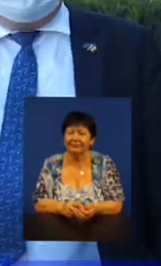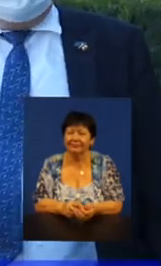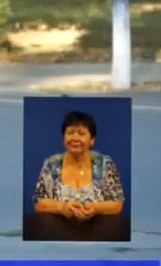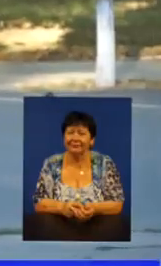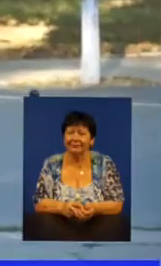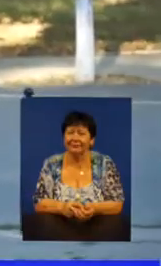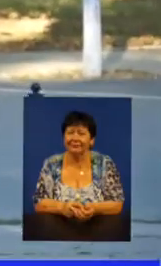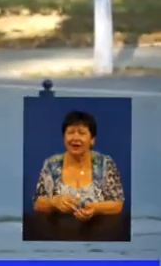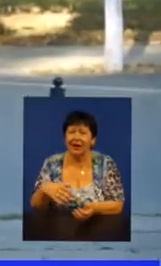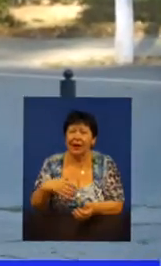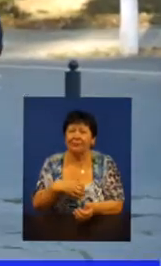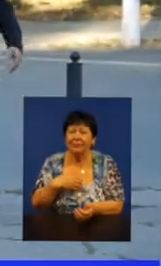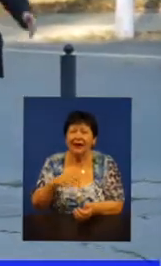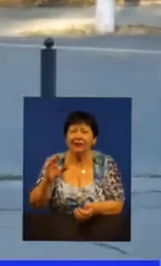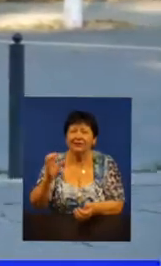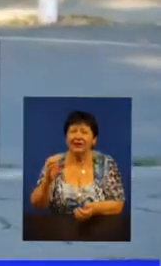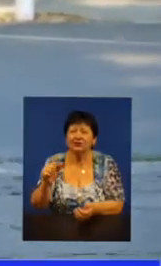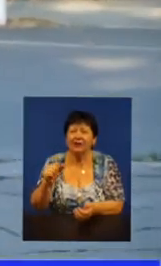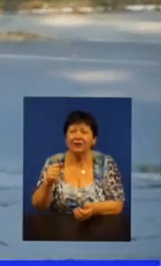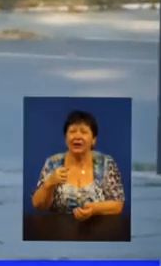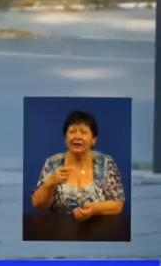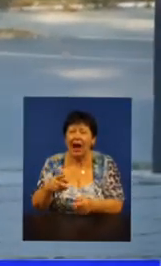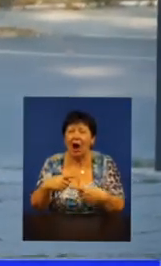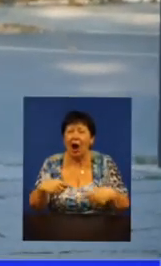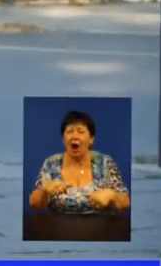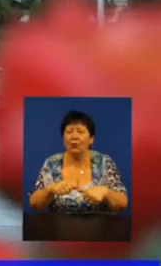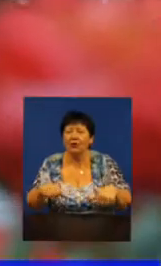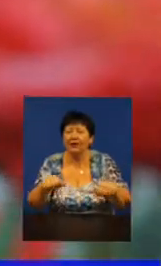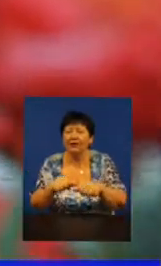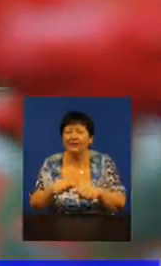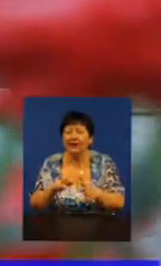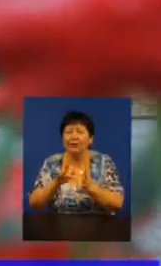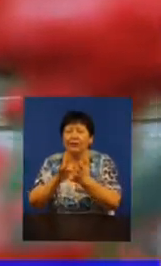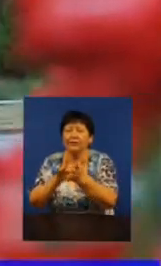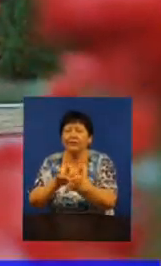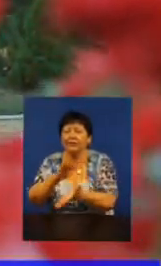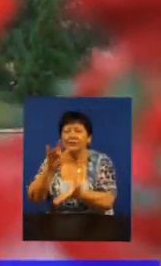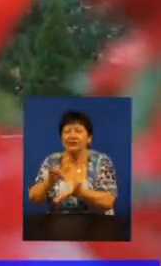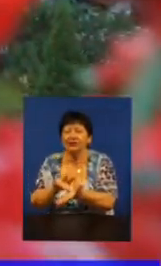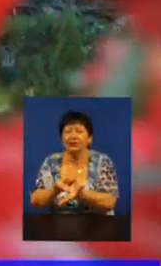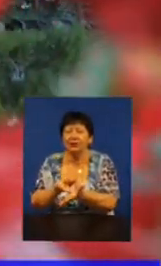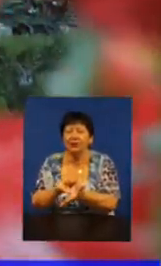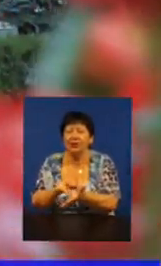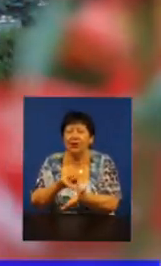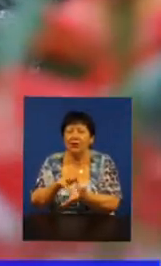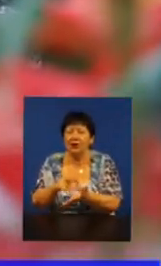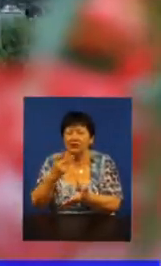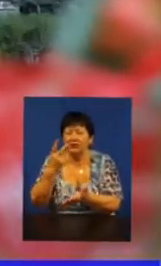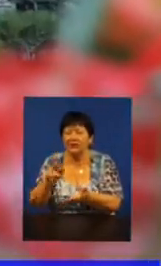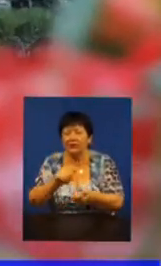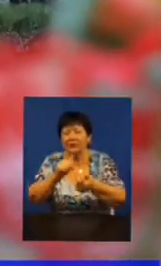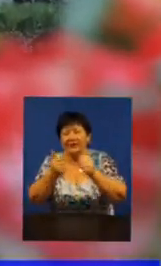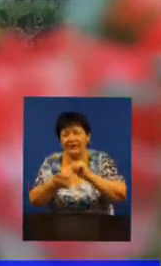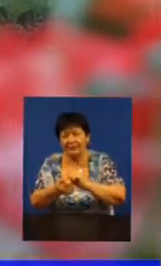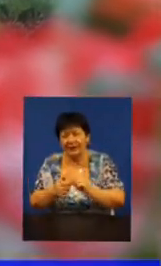bucur! Primarul de Cimișlia, Sergiu Andronache, i-a organizat o excursie prin centrul orașului, examinând perspectivele schimbării